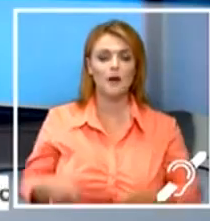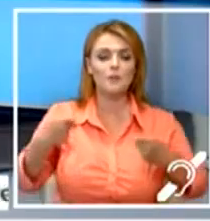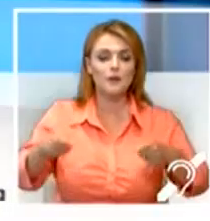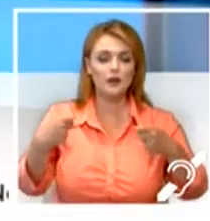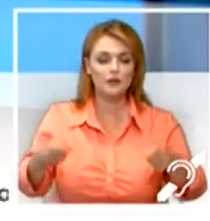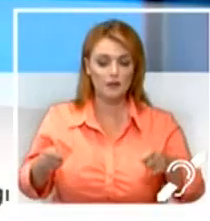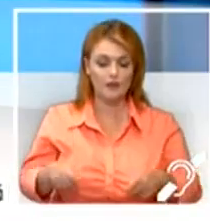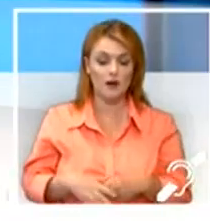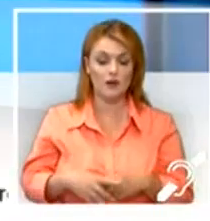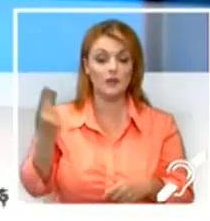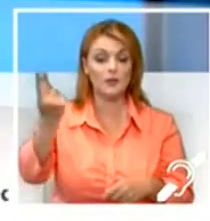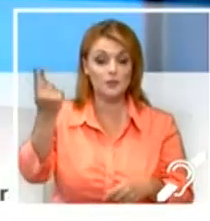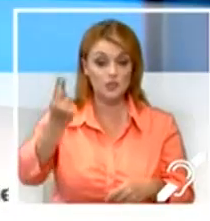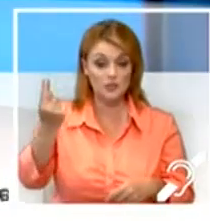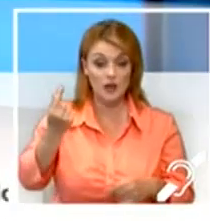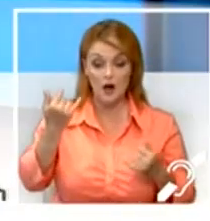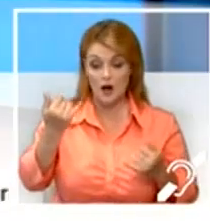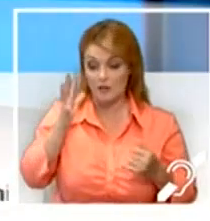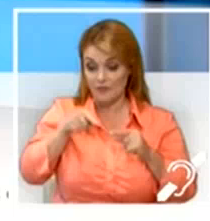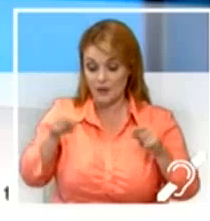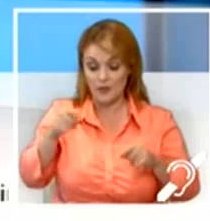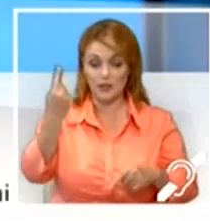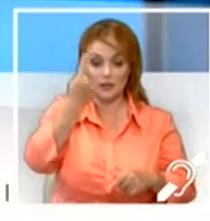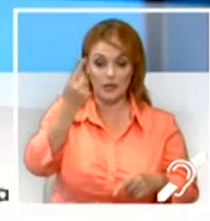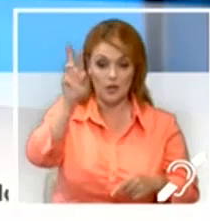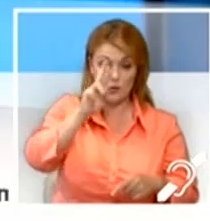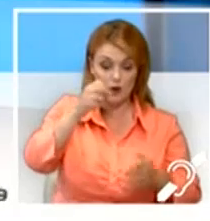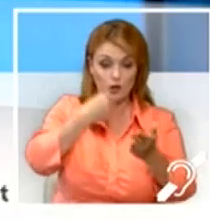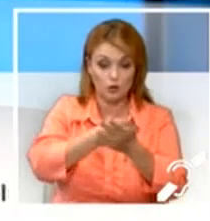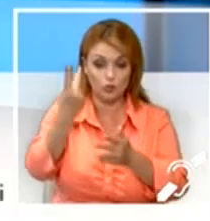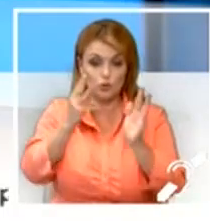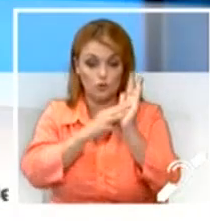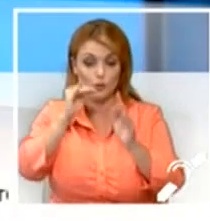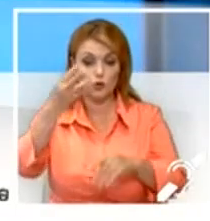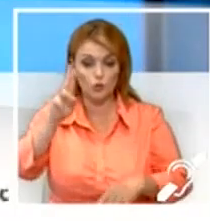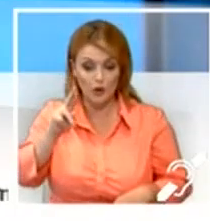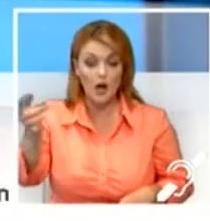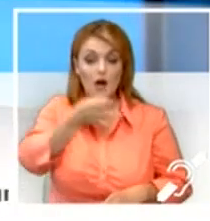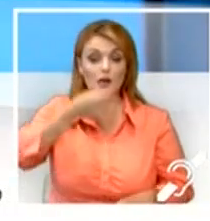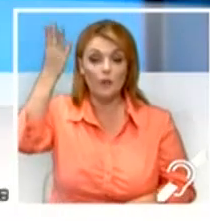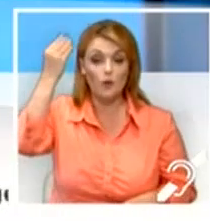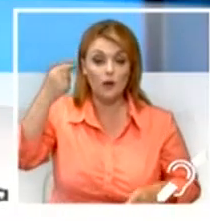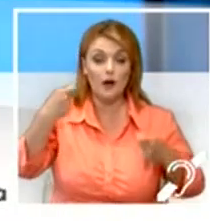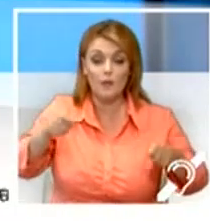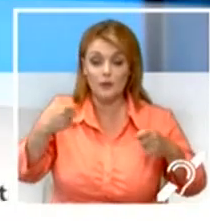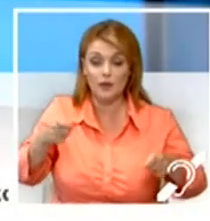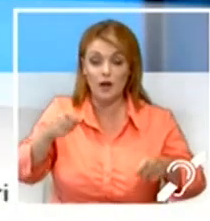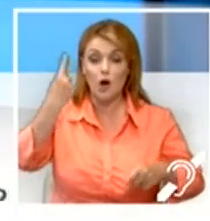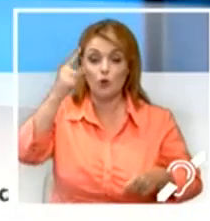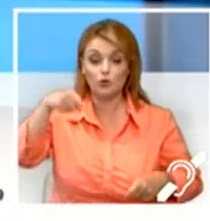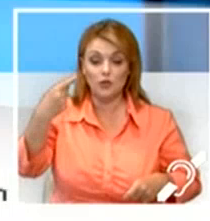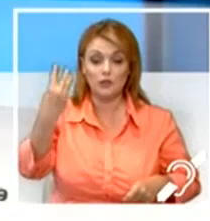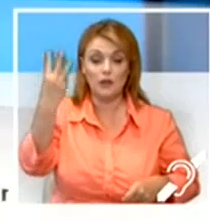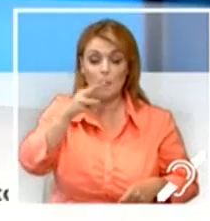Exporturile record de cereale. În perioada 1 ianuarie-28 iulie 2022, Republica Moldova a exportat peste